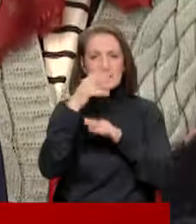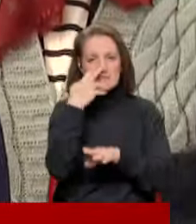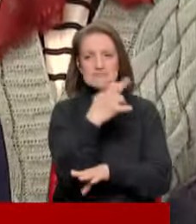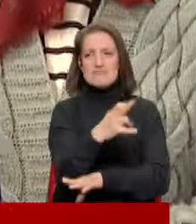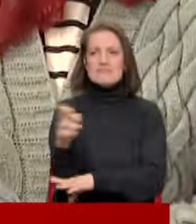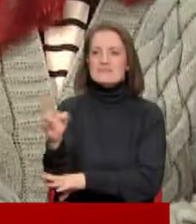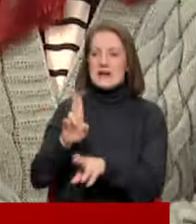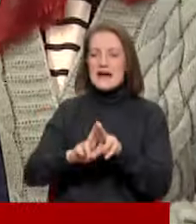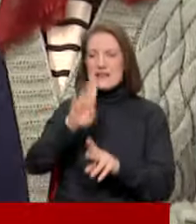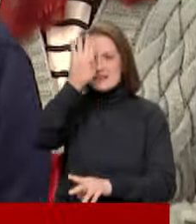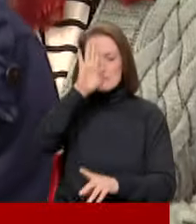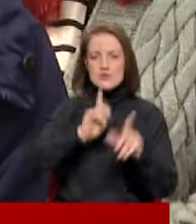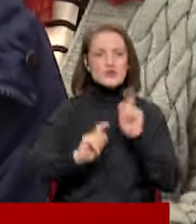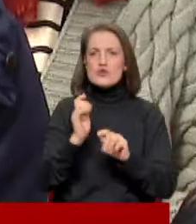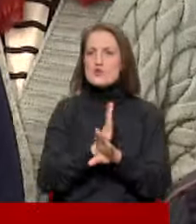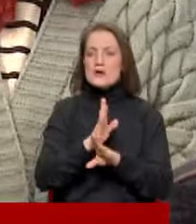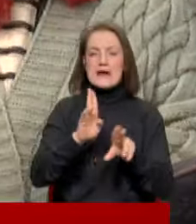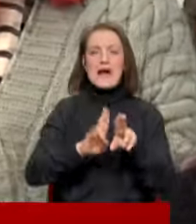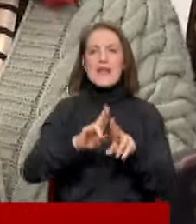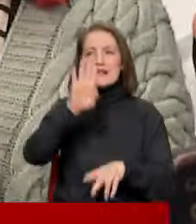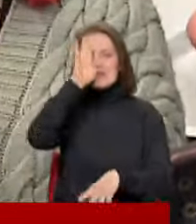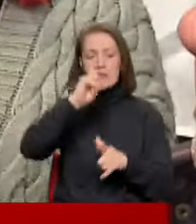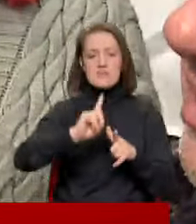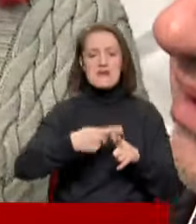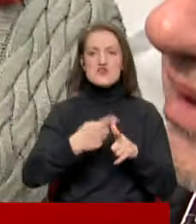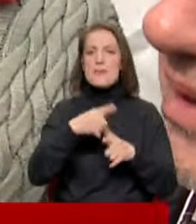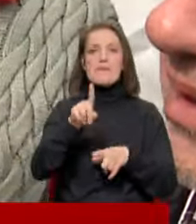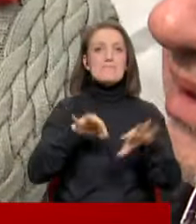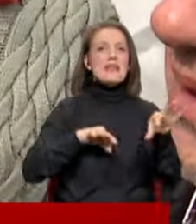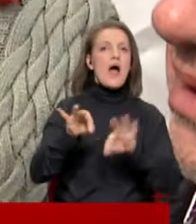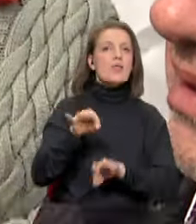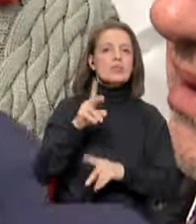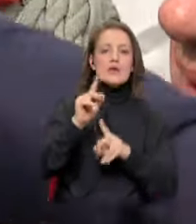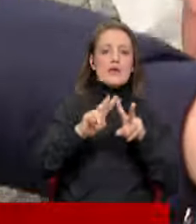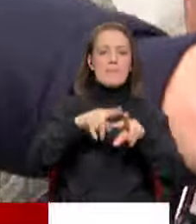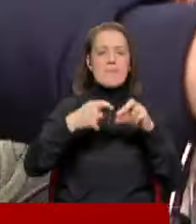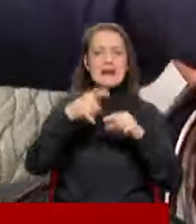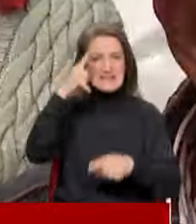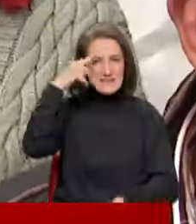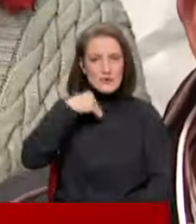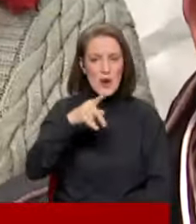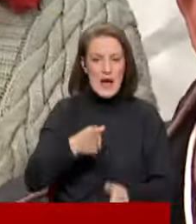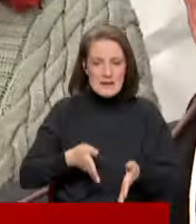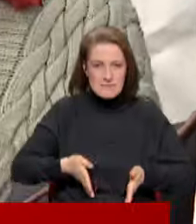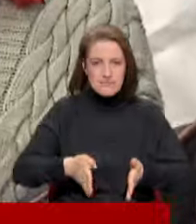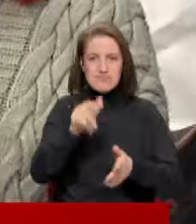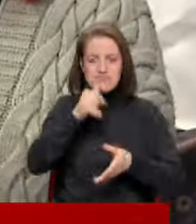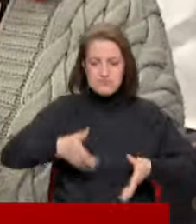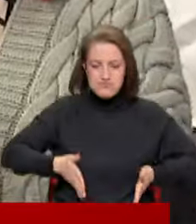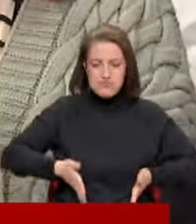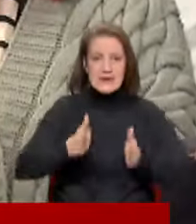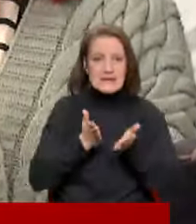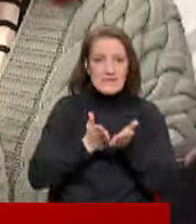Kanal İstanbul sözünü niye kullanıyorlar Halbuki Kanal İstanbul projesi plandır yani imar planıdır Siz zannediyorsunuz ki Kanal gemi